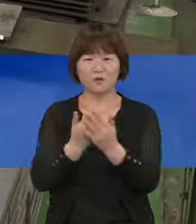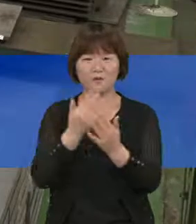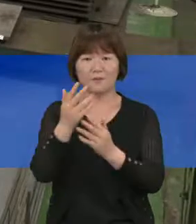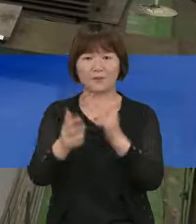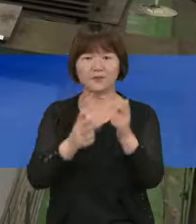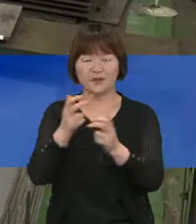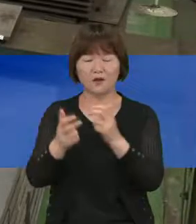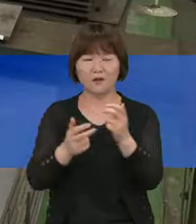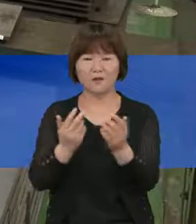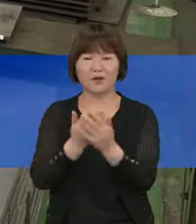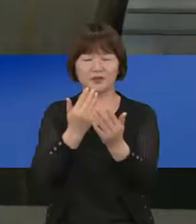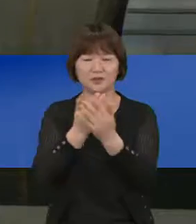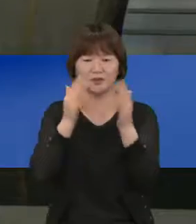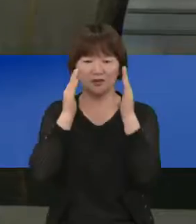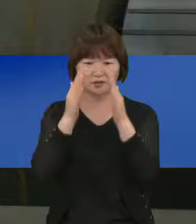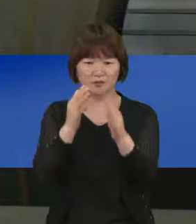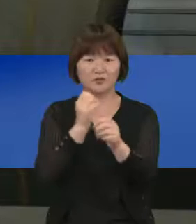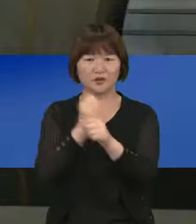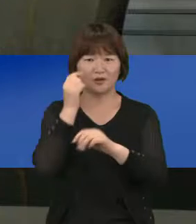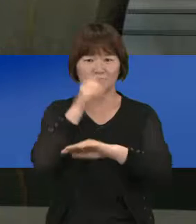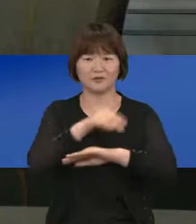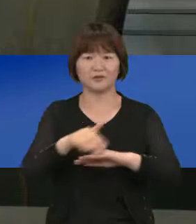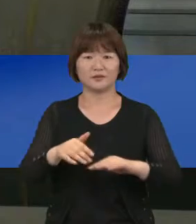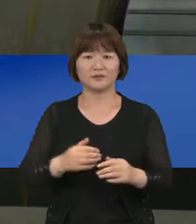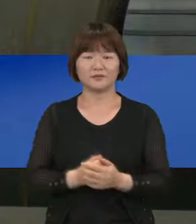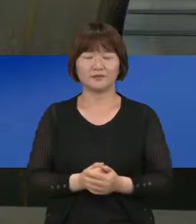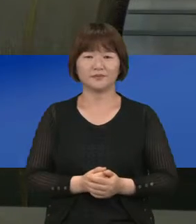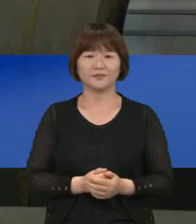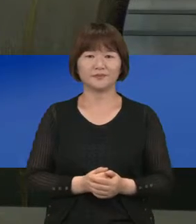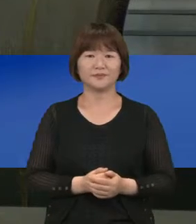지역경기 활력 최고의 행정력을 집중한다는 계획입니다